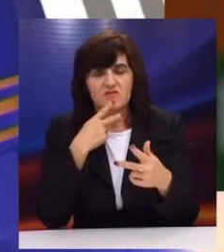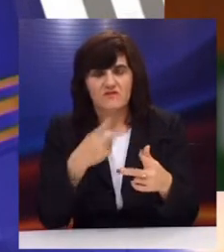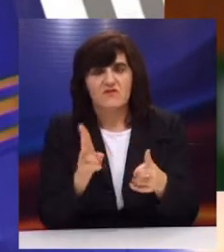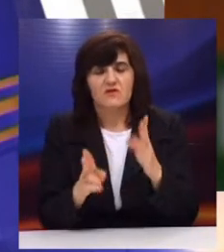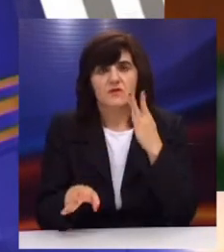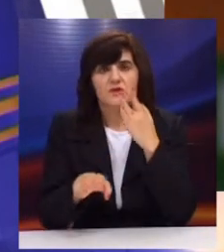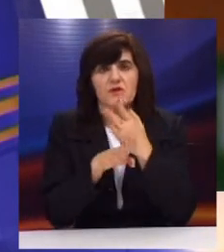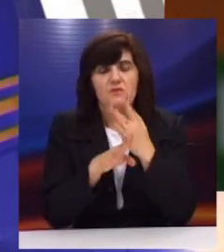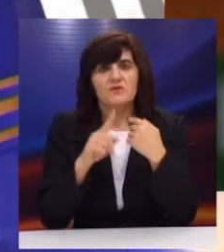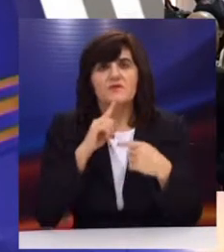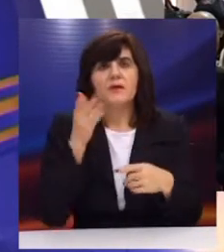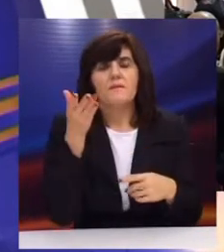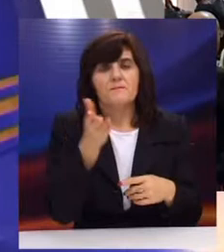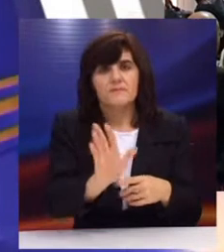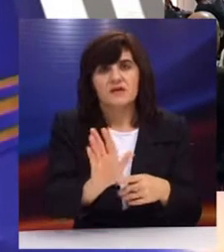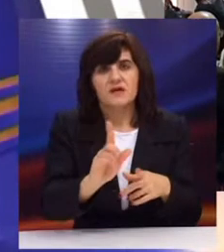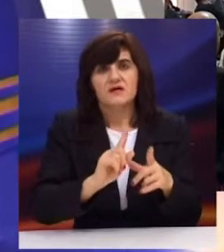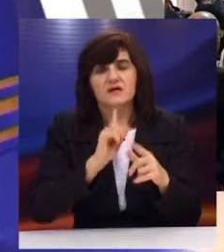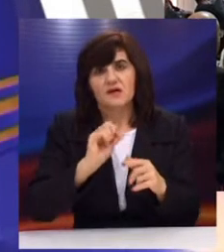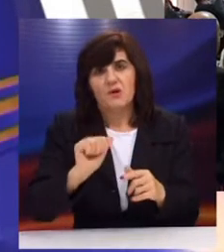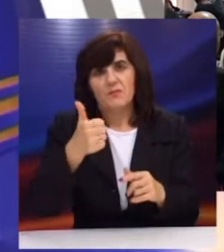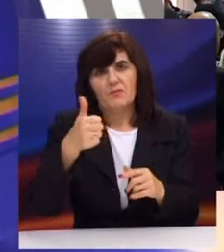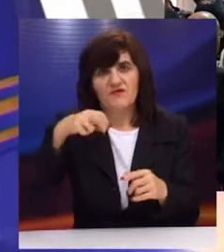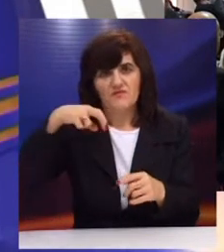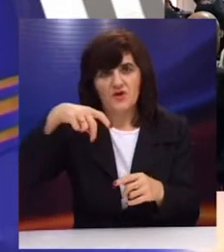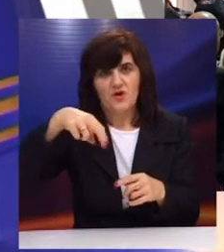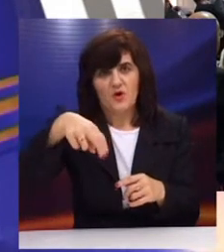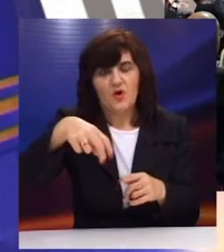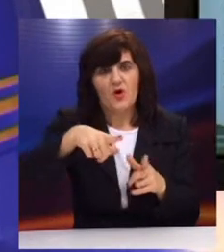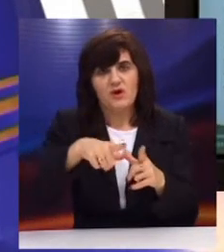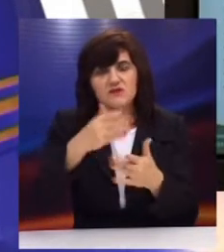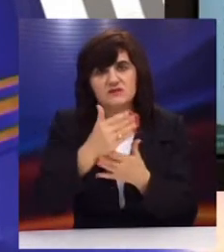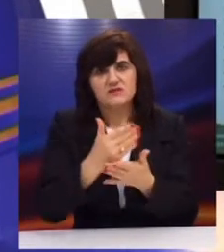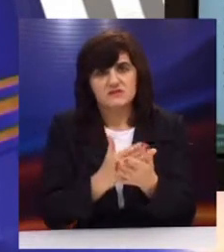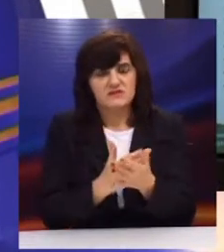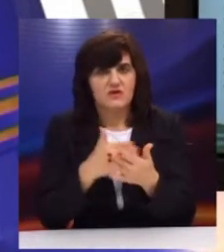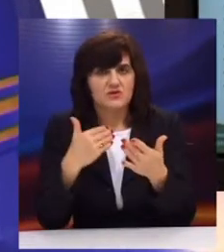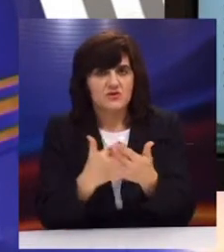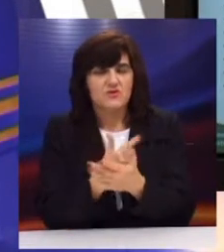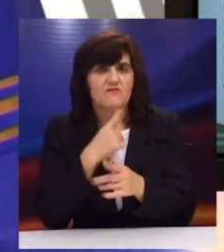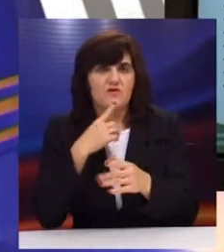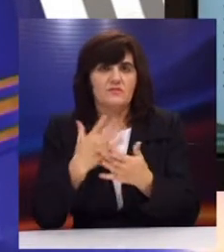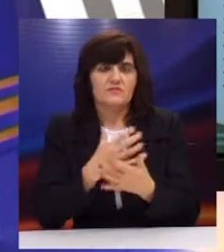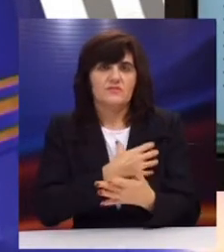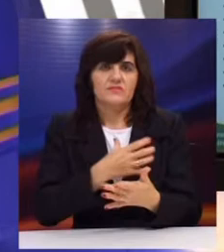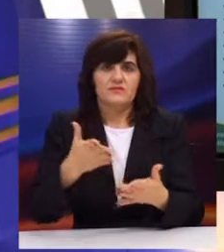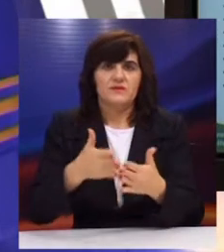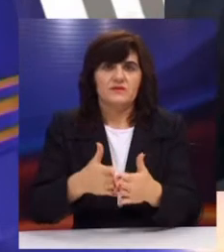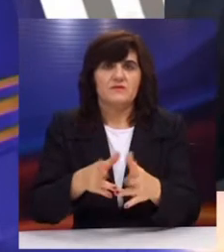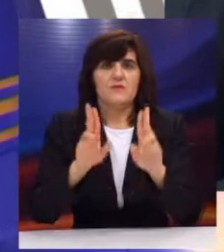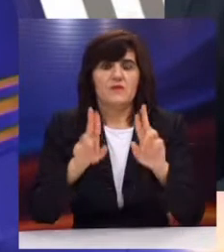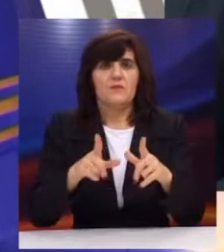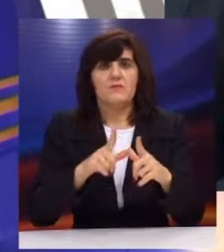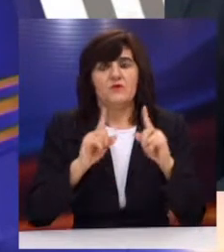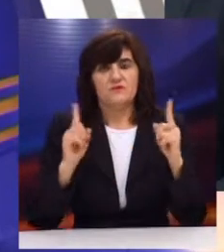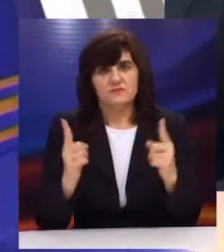strategije, a koji će predstavljati, po njegovim rečima, prvi korak ka institucionalnim i zakonodavnim reformama koje nam slede. Morat ćemo se